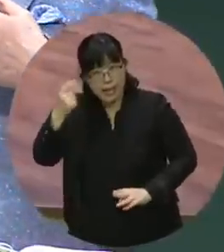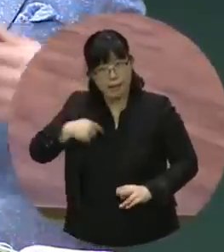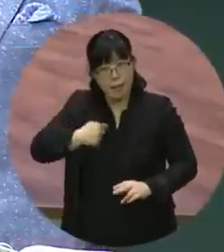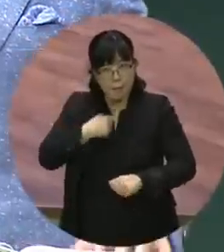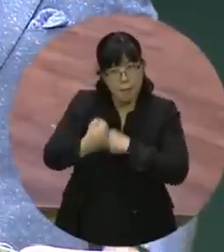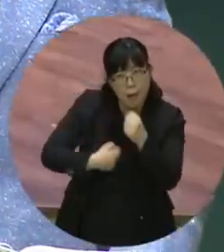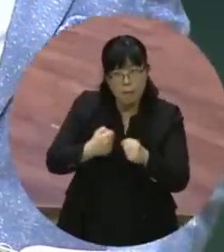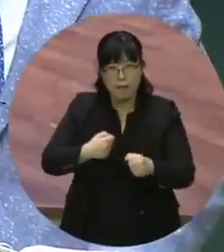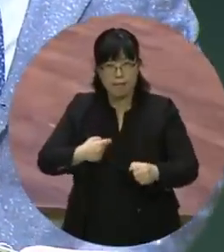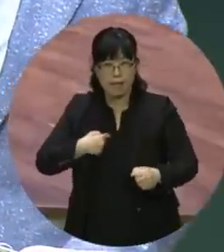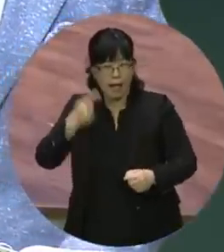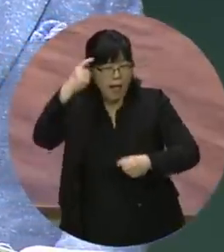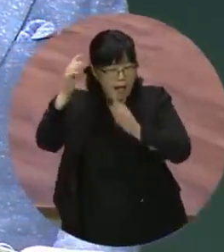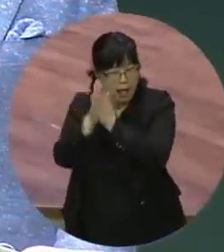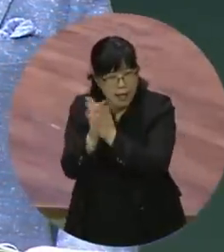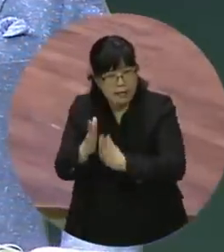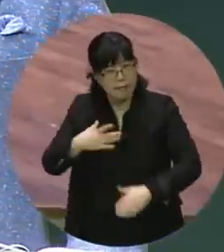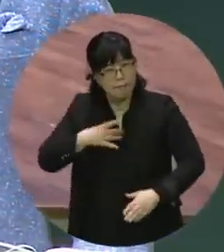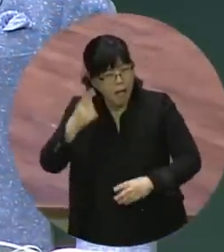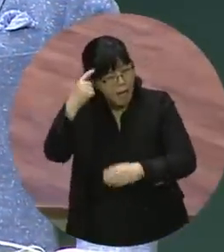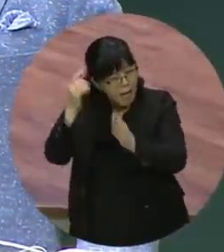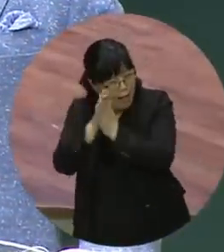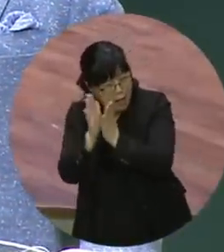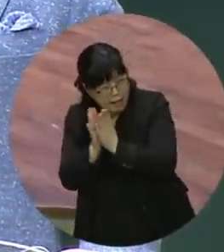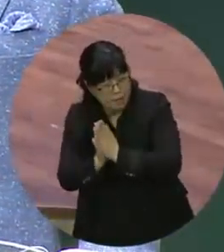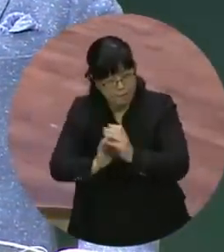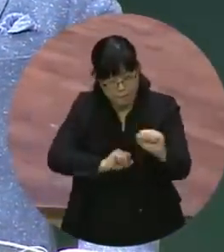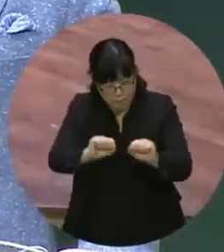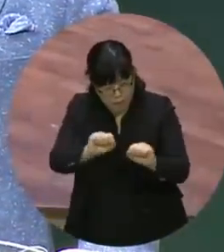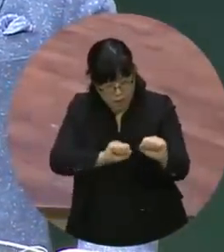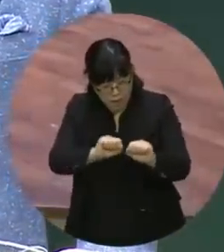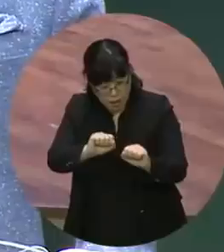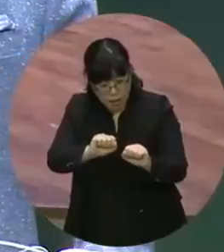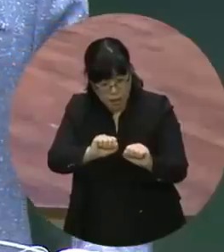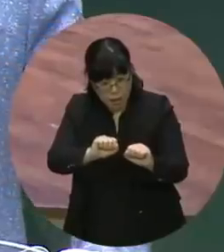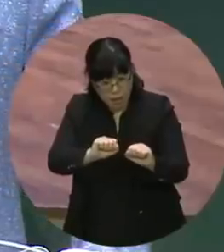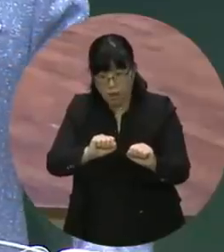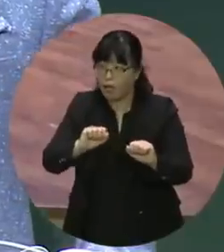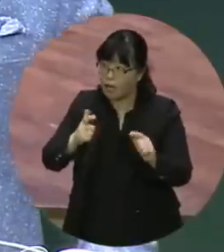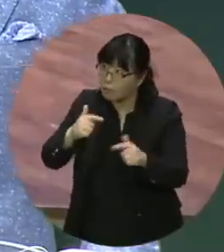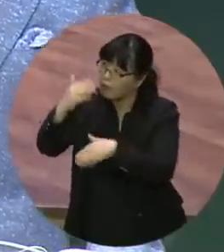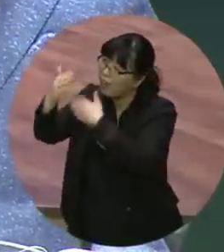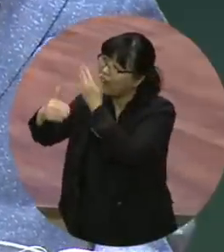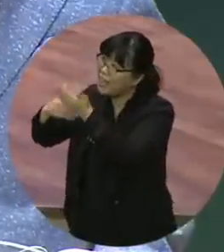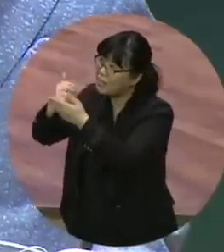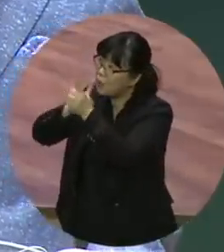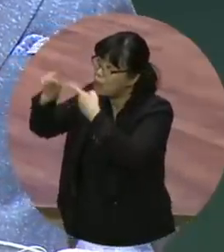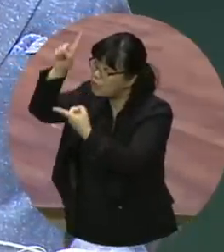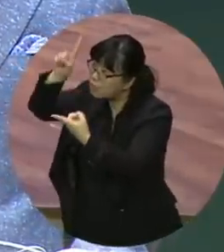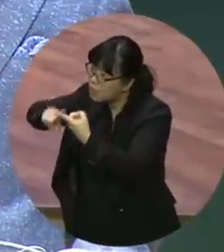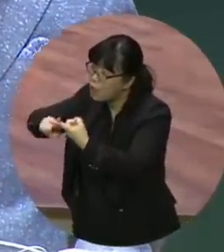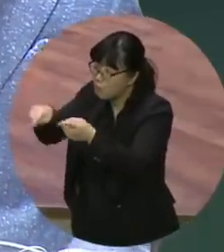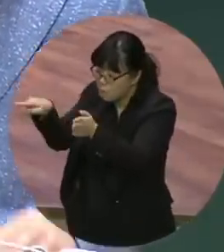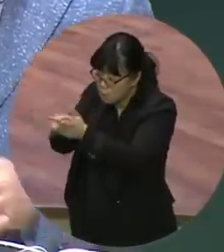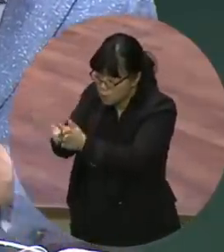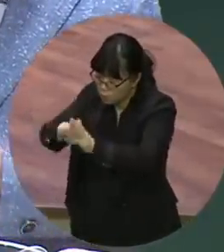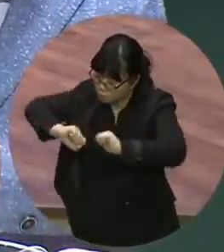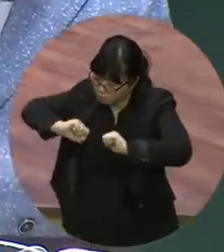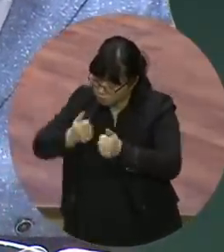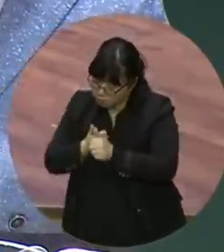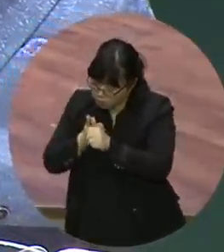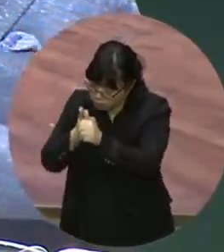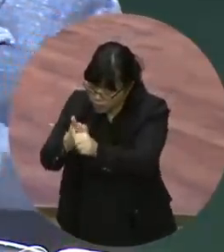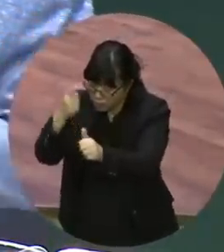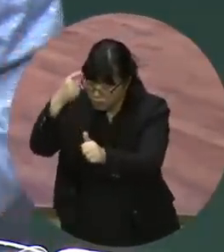않고, 하나님 앞에 순종하는 삶이 얼마나 있는가. 내 욕심, 내 계획 다 내려놓고 순종하는